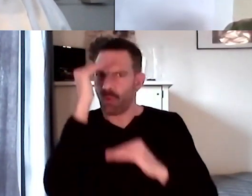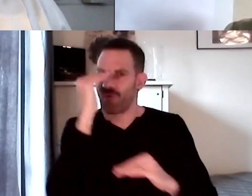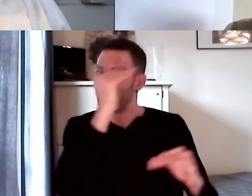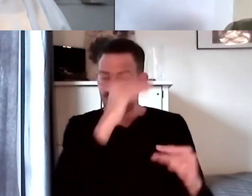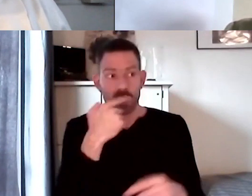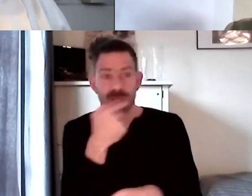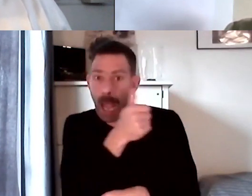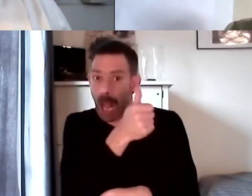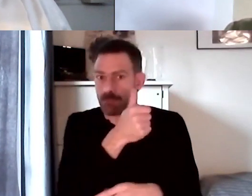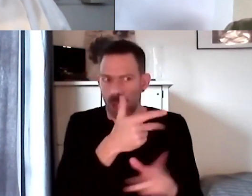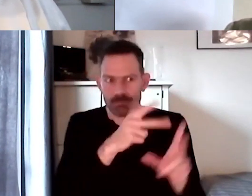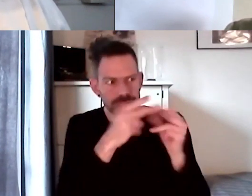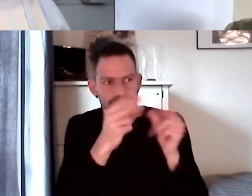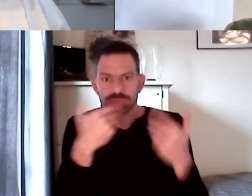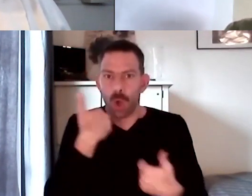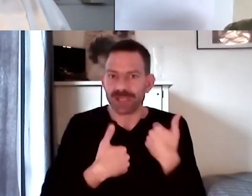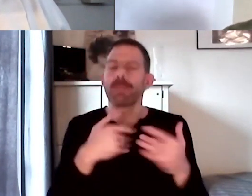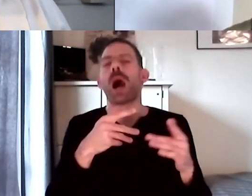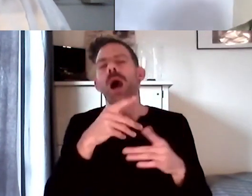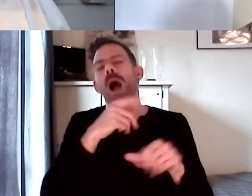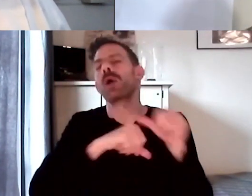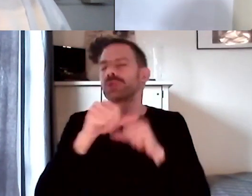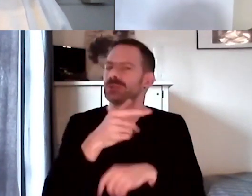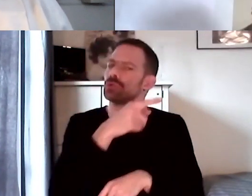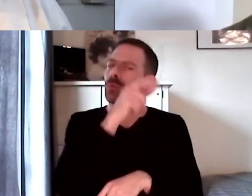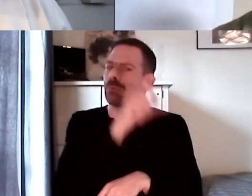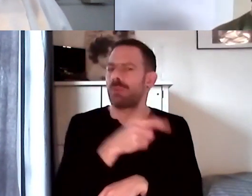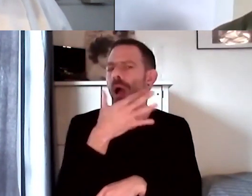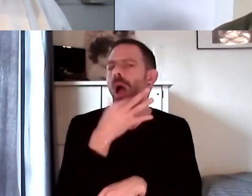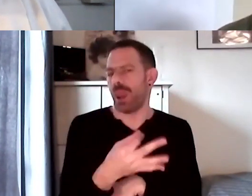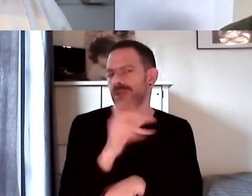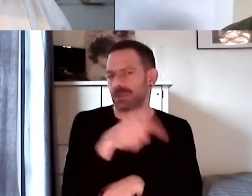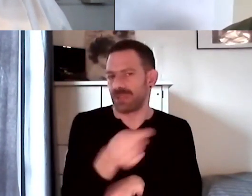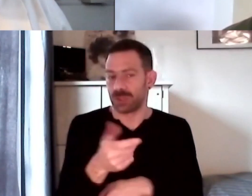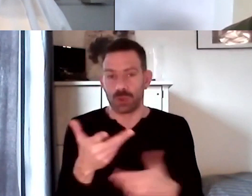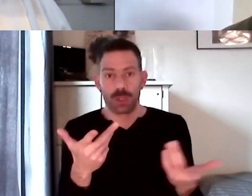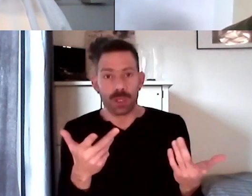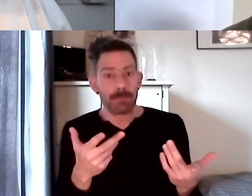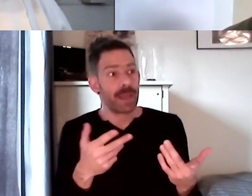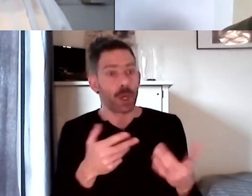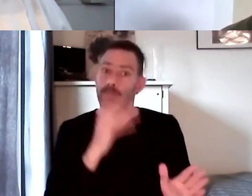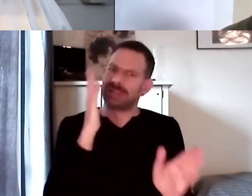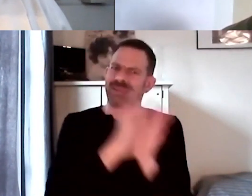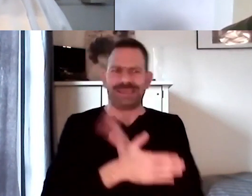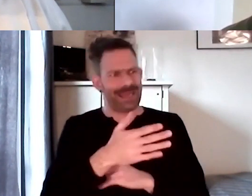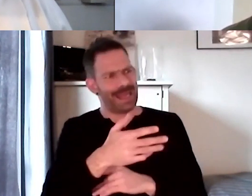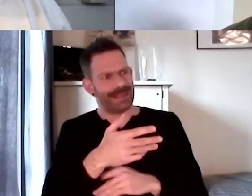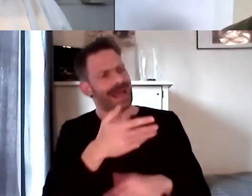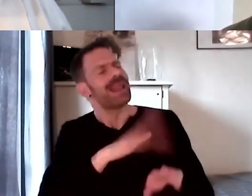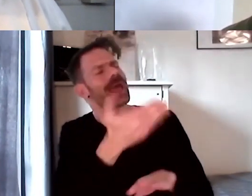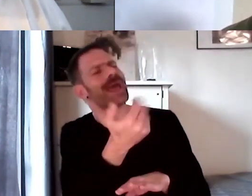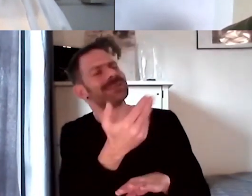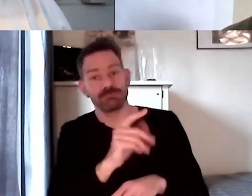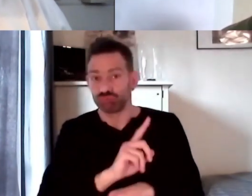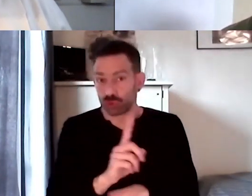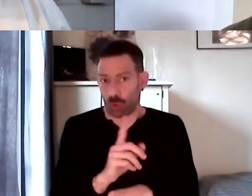handicap quand elle est à l'aise. Hein, tout le monde n'en parle pas. Mais on n'en parle pas d'a priori. Souvent, c'est la personne elle-même qui va nous dire ce